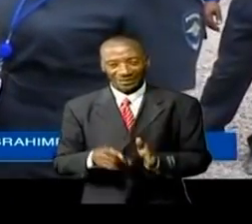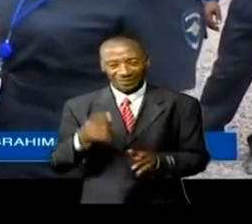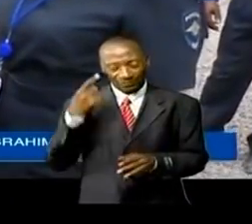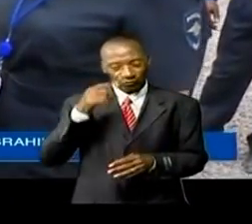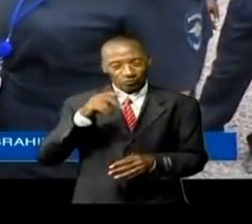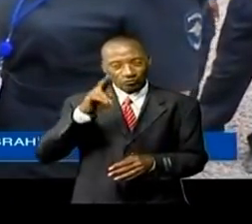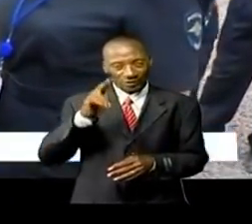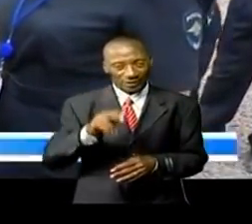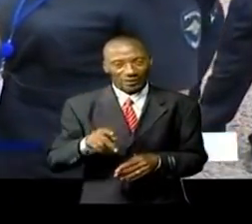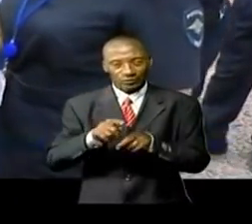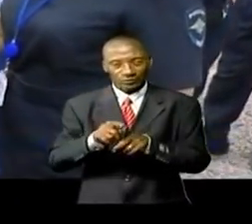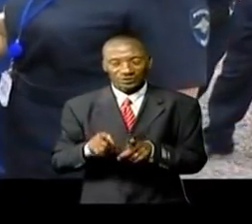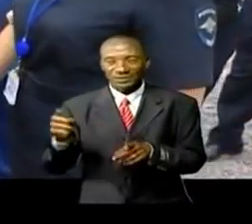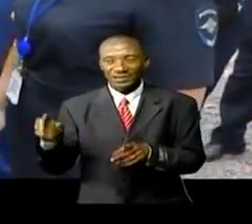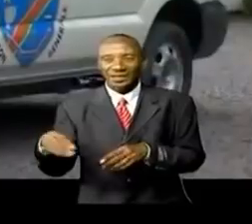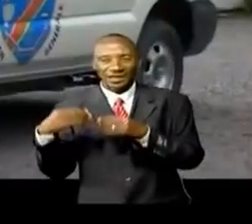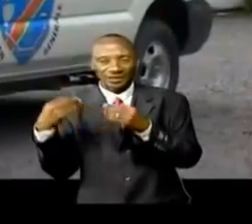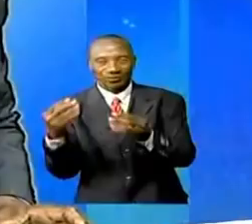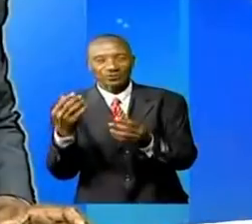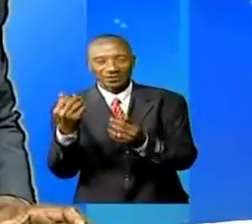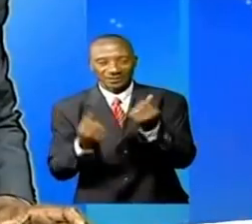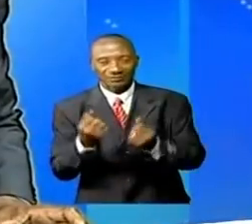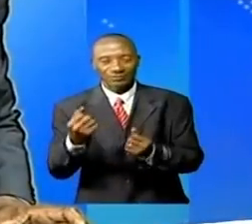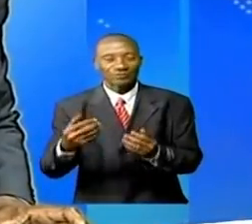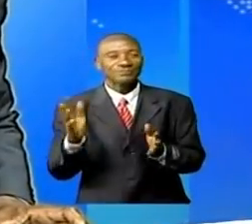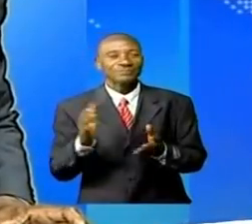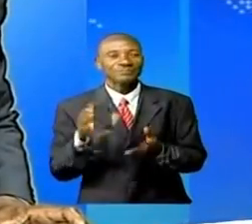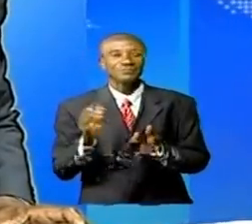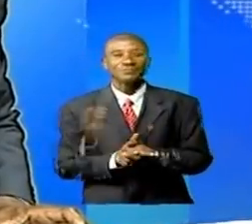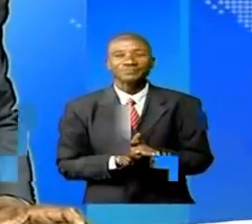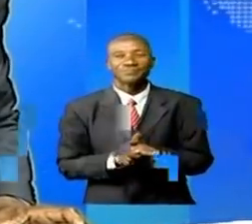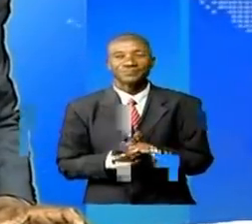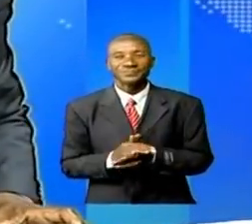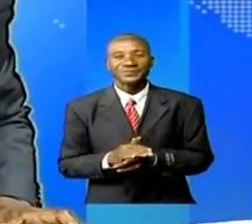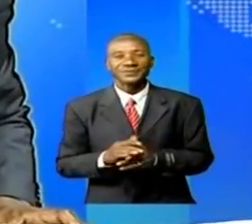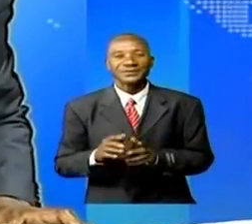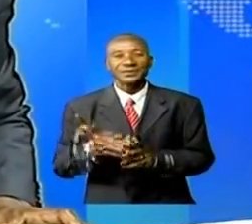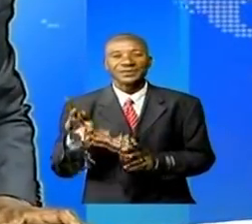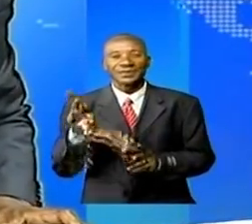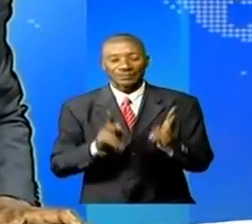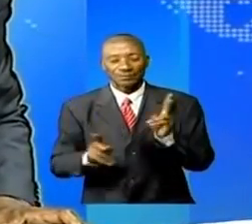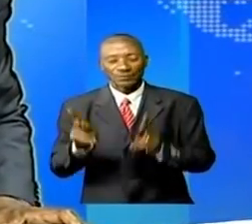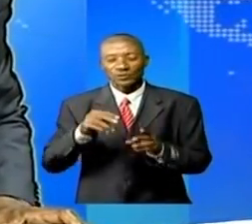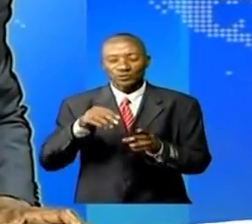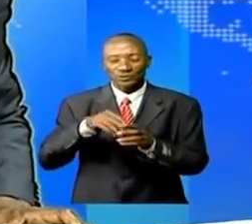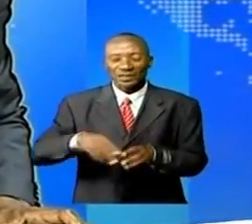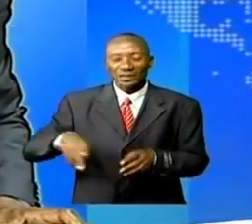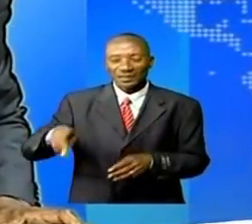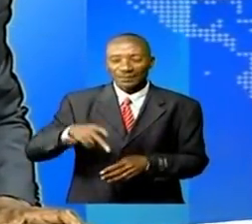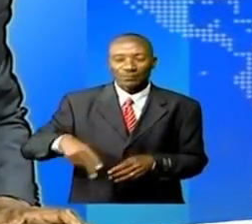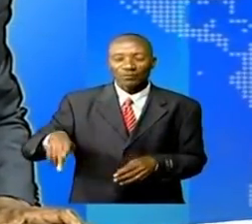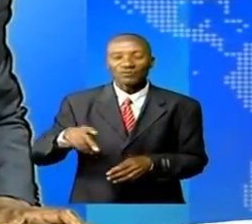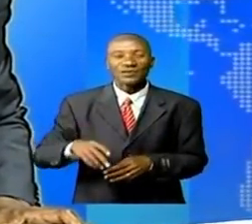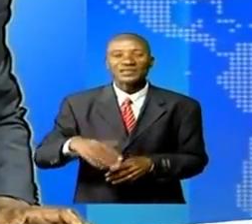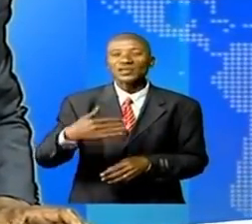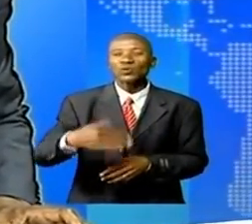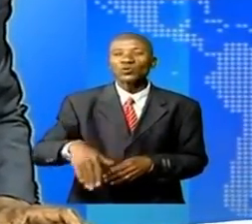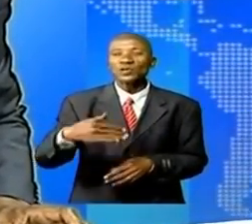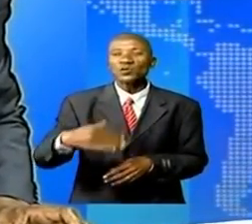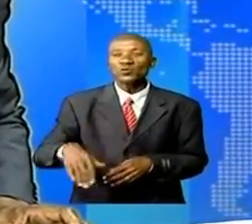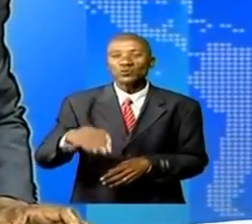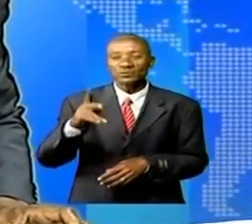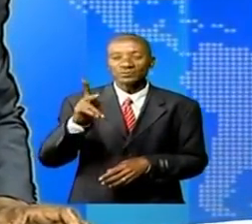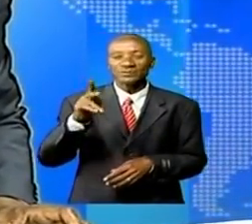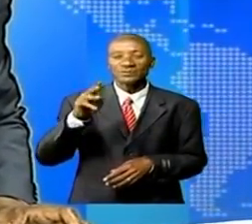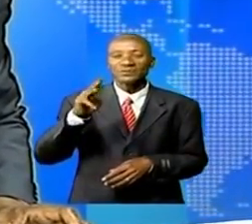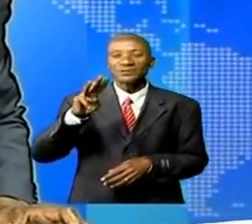a remis deux véhicules à ces derniers. La population de la province de Kwilu ne sait plus à quel sein s'évouer. Elle